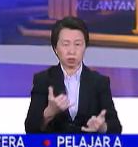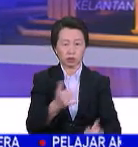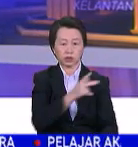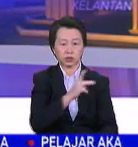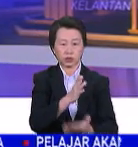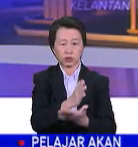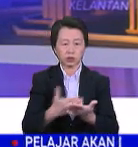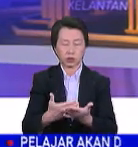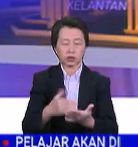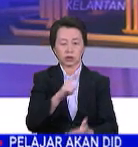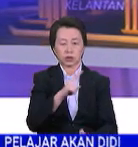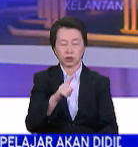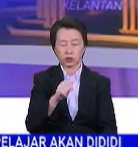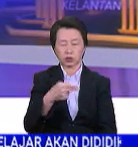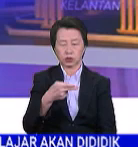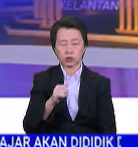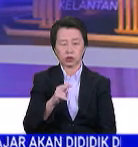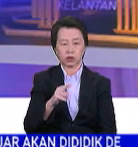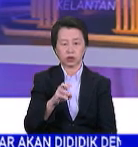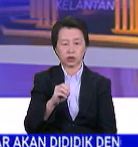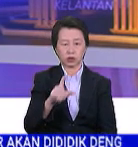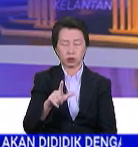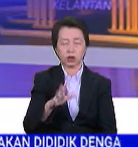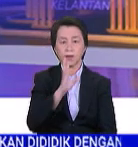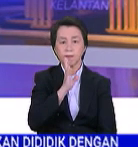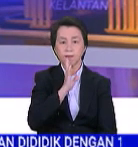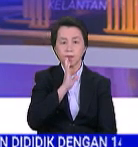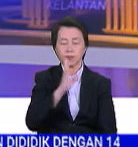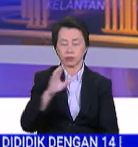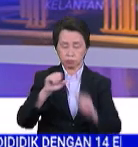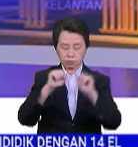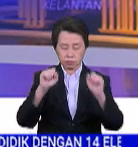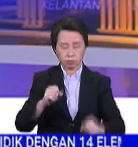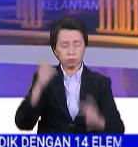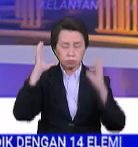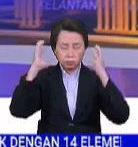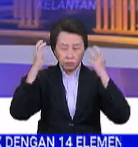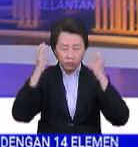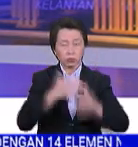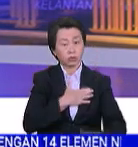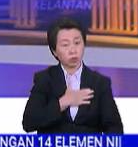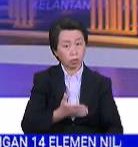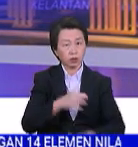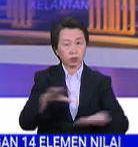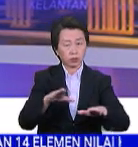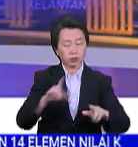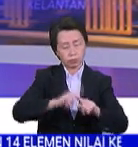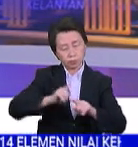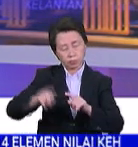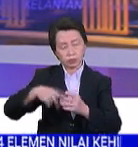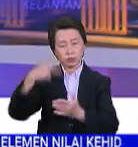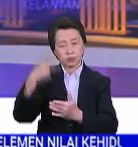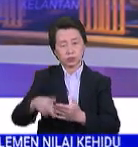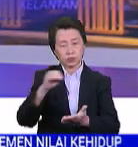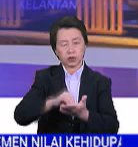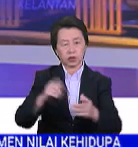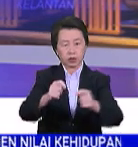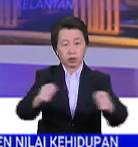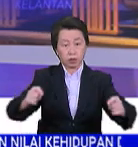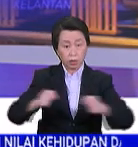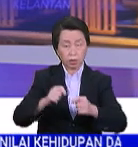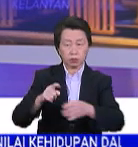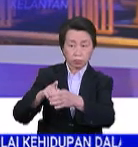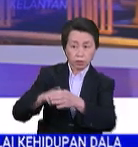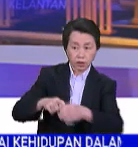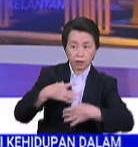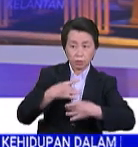FM, Zahrinul Aini Sumeri berkata, stesen itu komited untuk terus melaksana pelbagai aktiviti radio di lokasi bagi